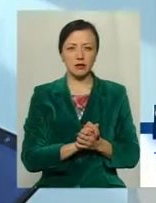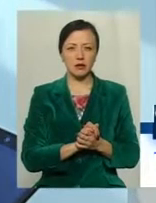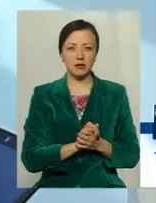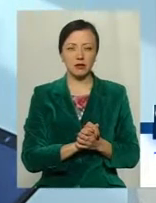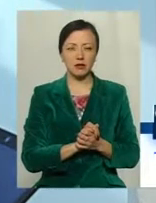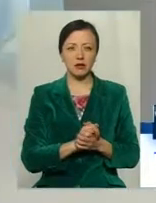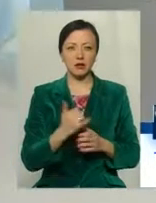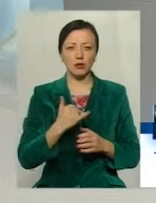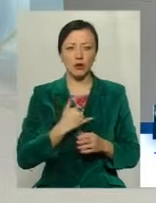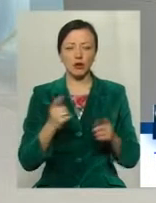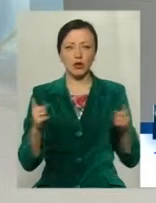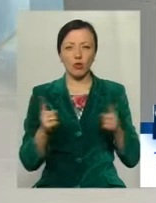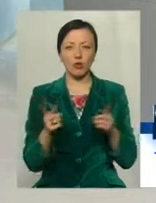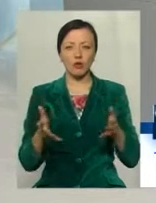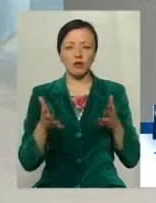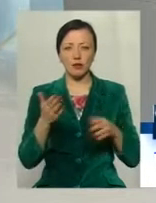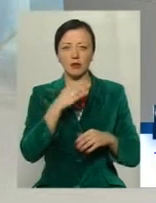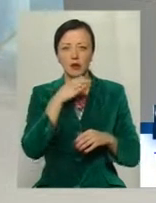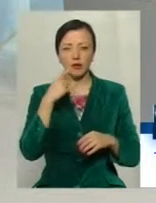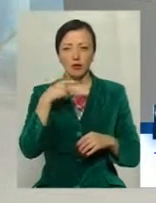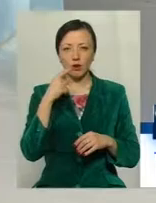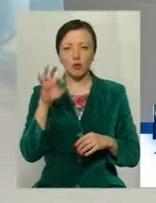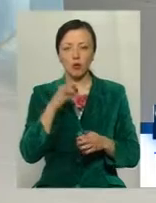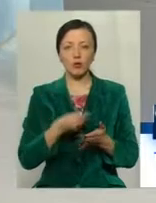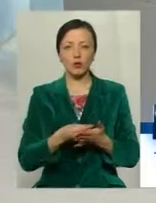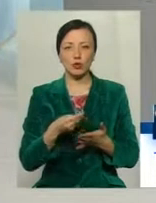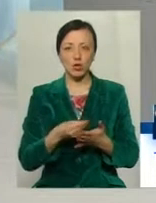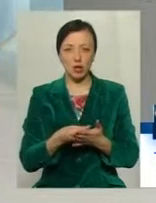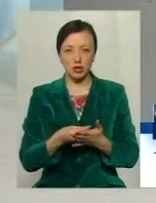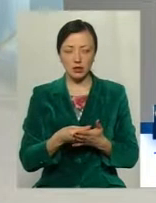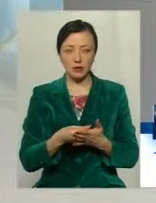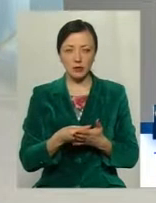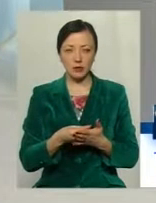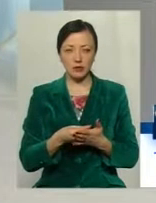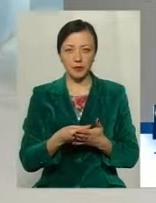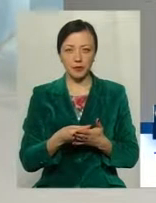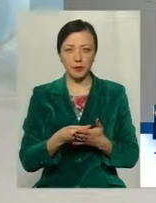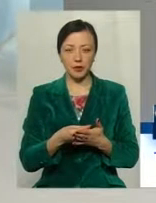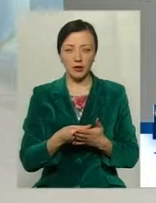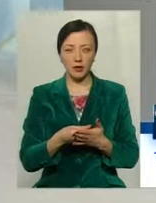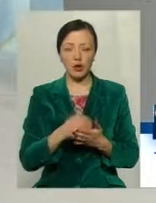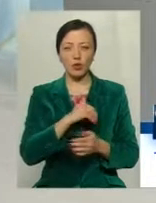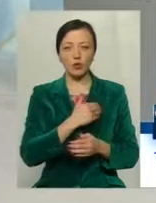вечір. Шановний спікер, ви в добрій баді.